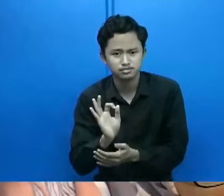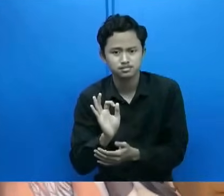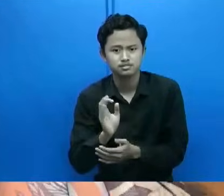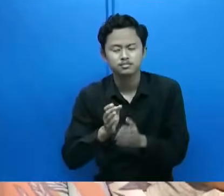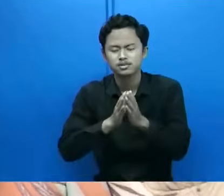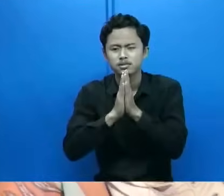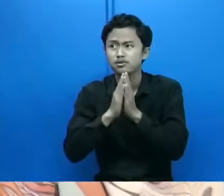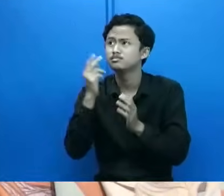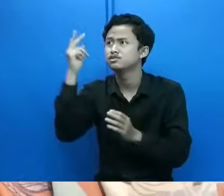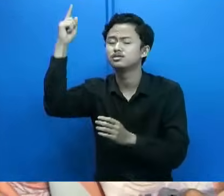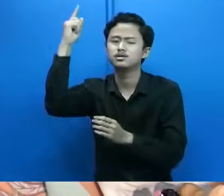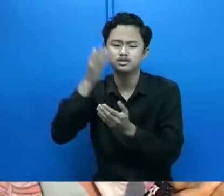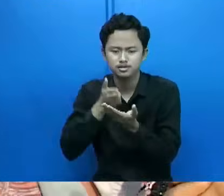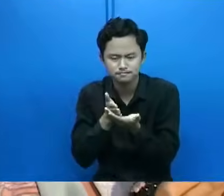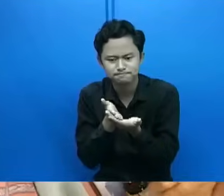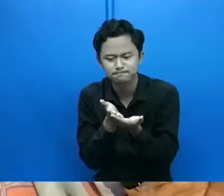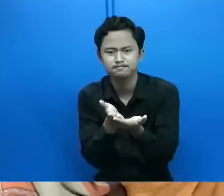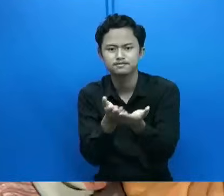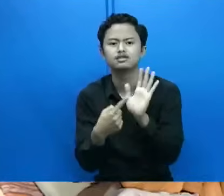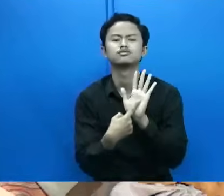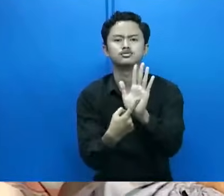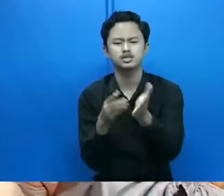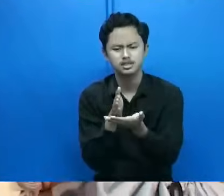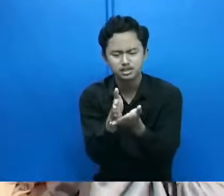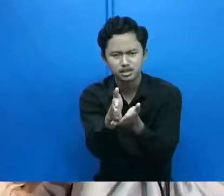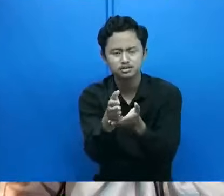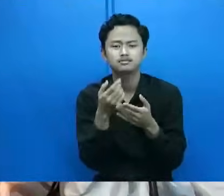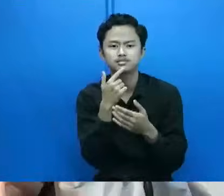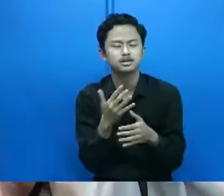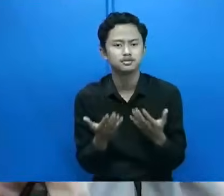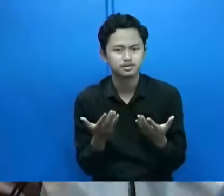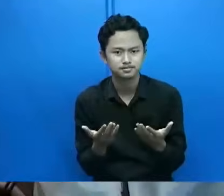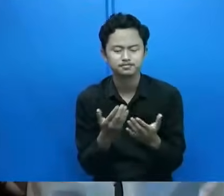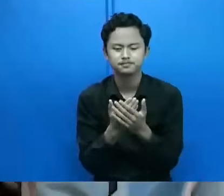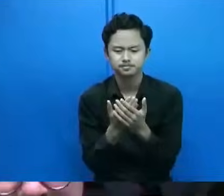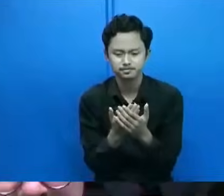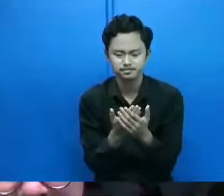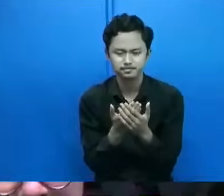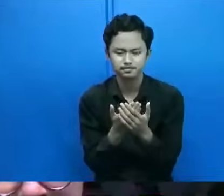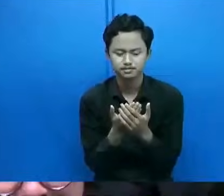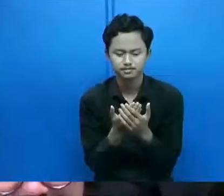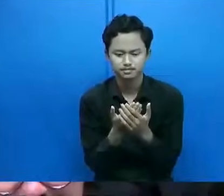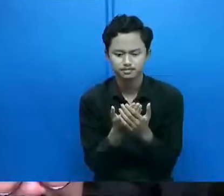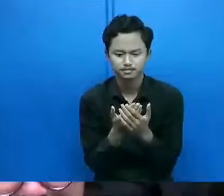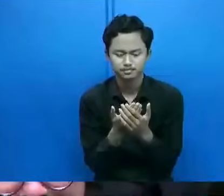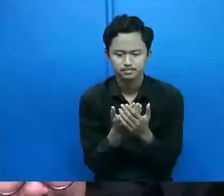mohon tunjukkan di malam ini kepada kami, ya Allah. Dengan cara apa lagi kami mesti bermohon kepada-Mu. Allahumma wa akhiru